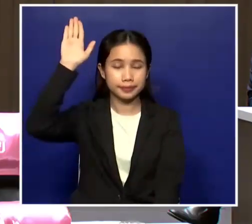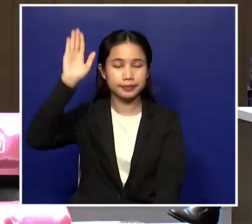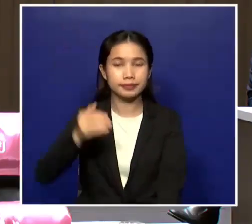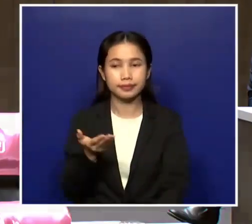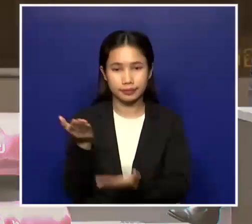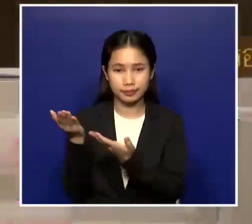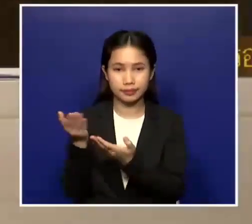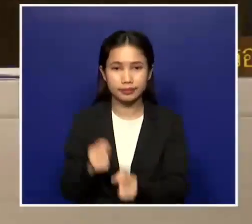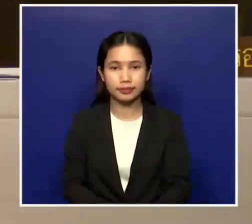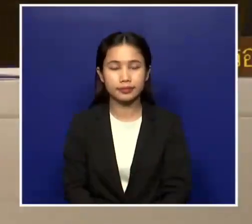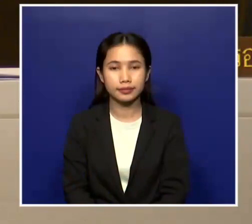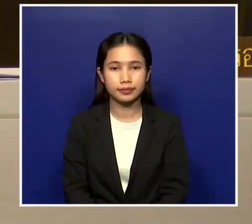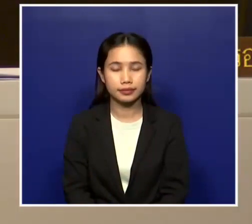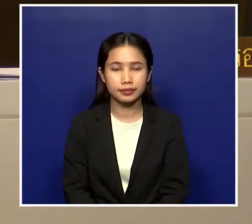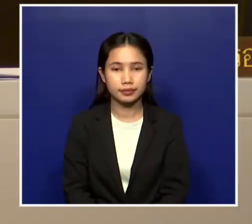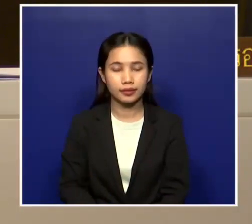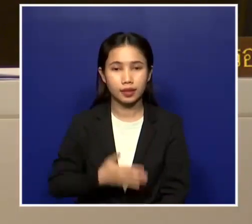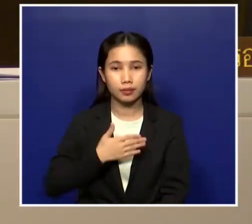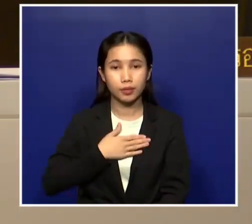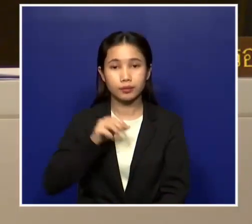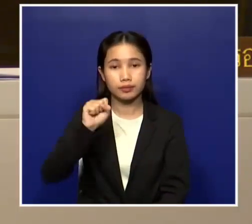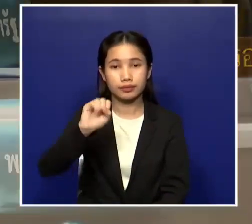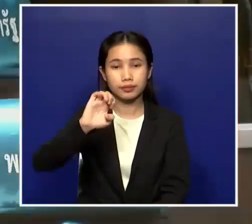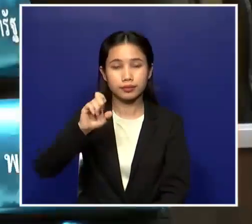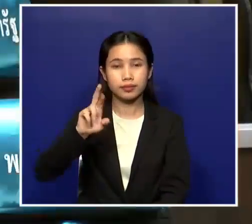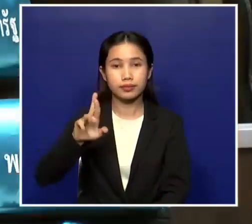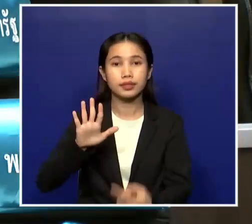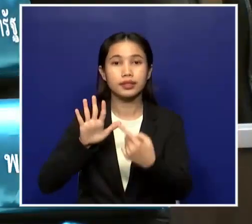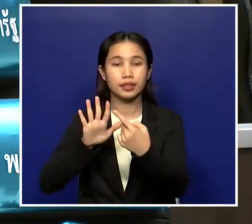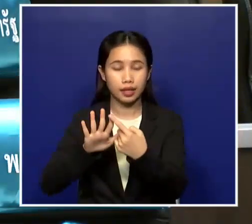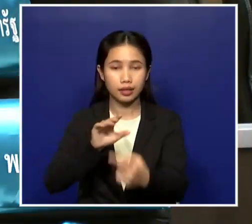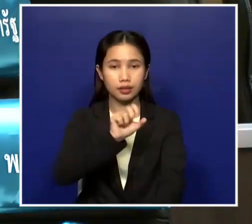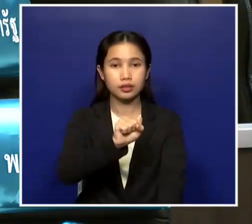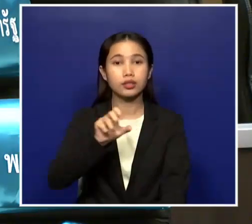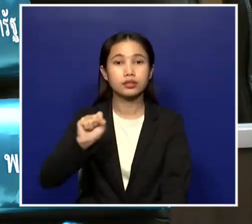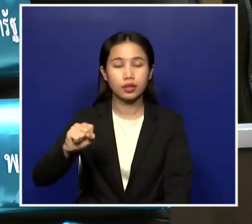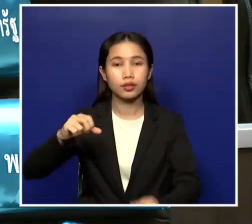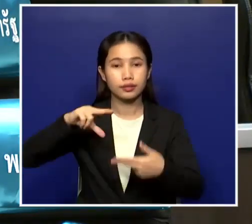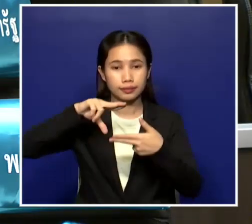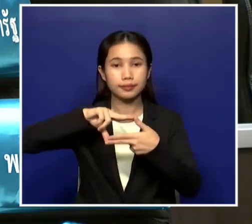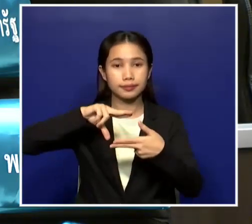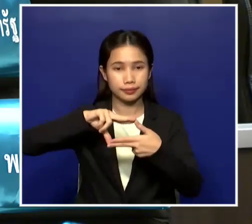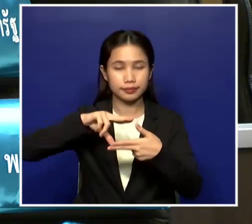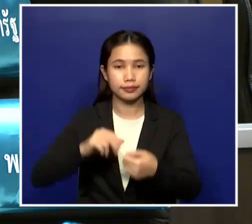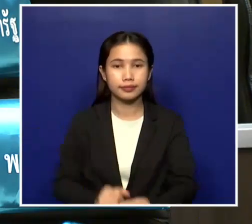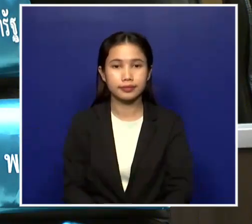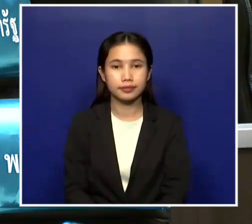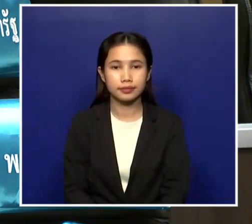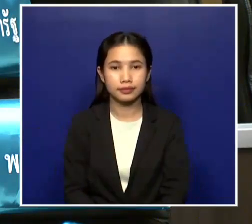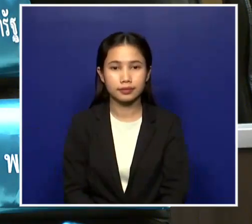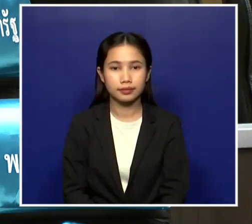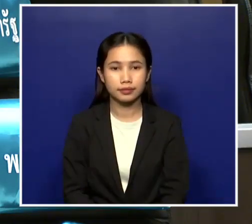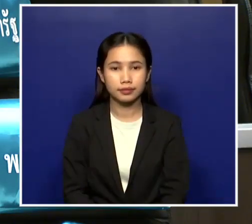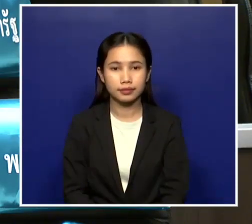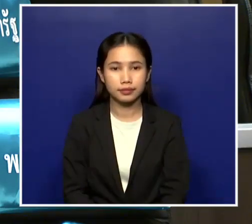ครับเชิญ ผมนายศิระเจียนจักะสมาชิกสภาผู้แทนราษฎรพรรคประชาชนครับขอประท้